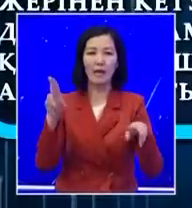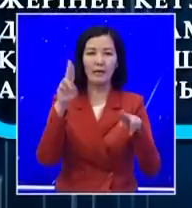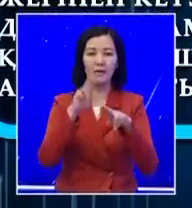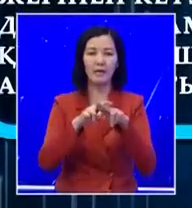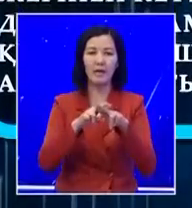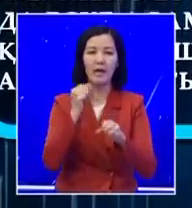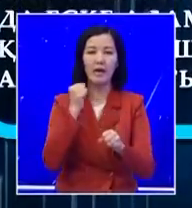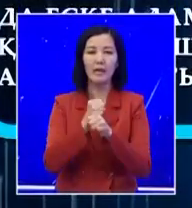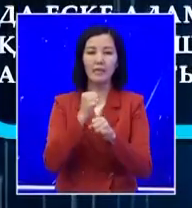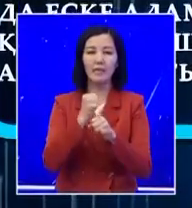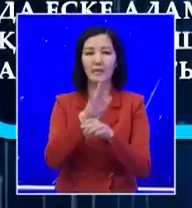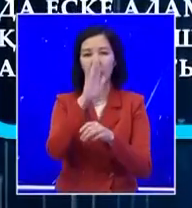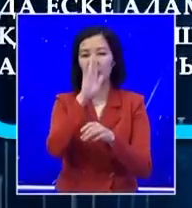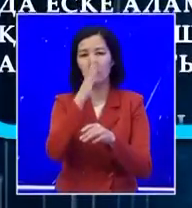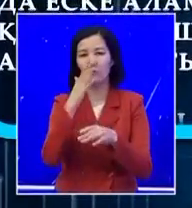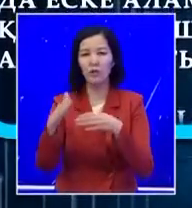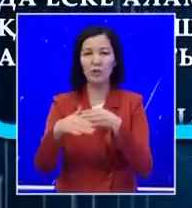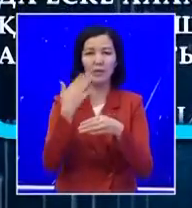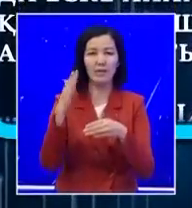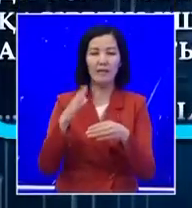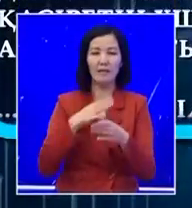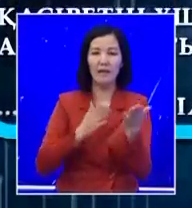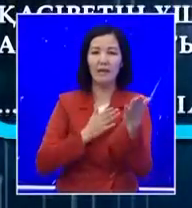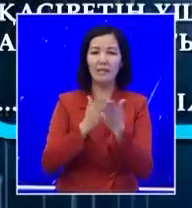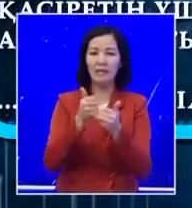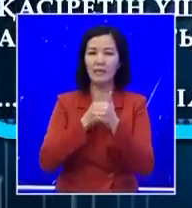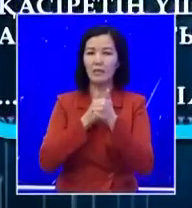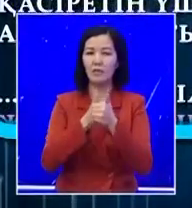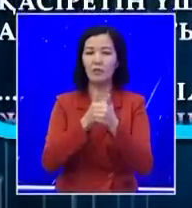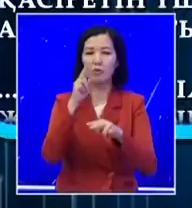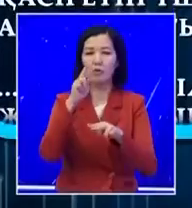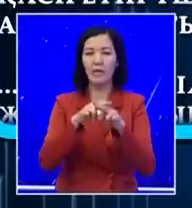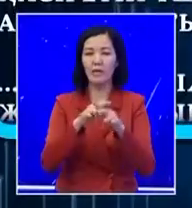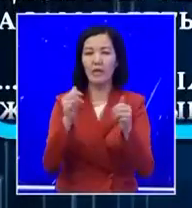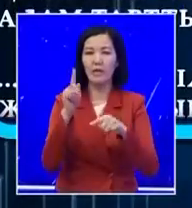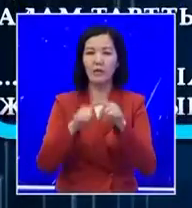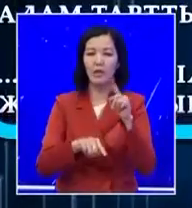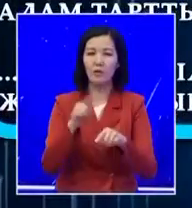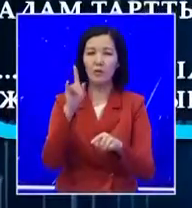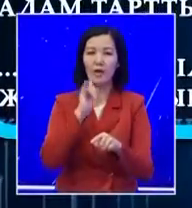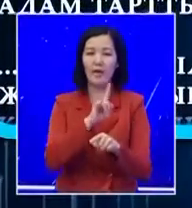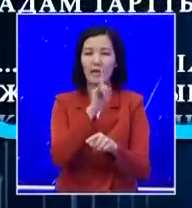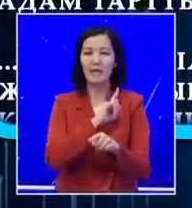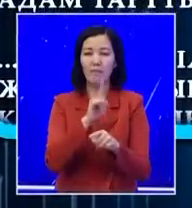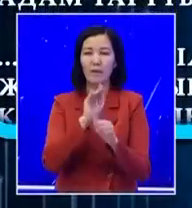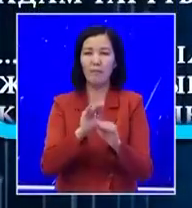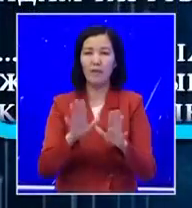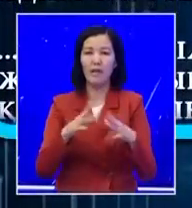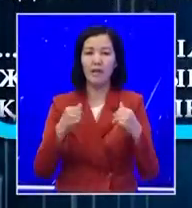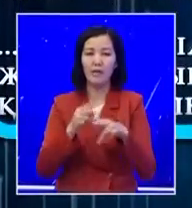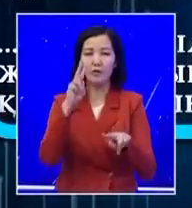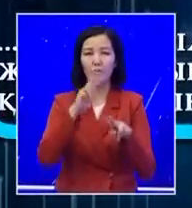пен жауыздықтың қара таңбасындай болды. Мұндай саяси тұтқындардың жақын туыстары, әйелдері мен балалары қамалды. Бүгін